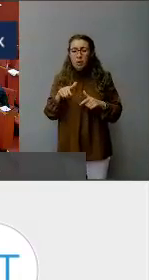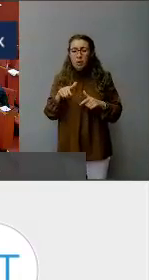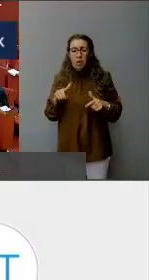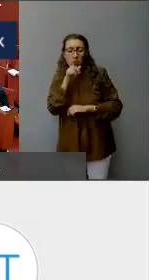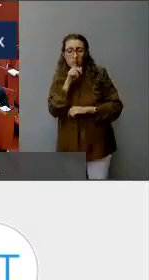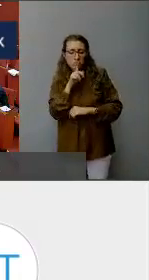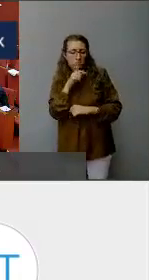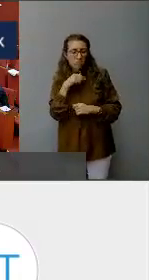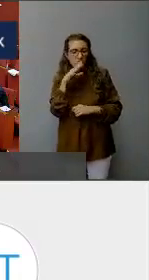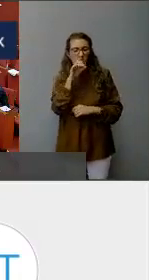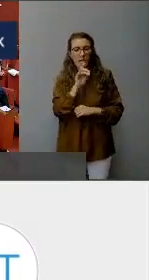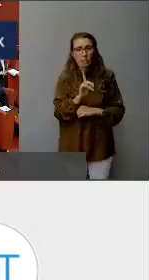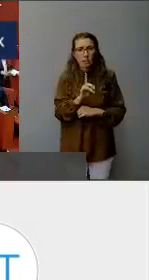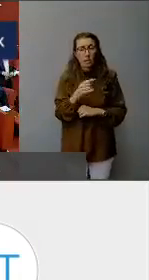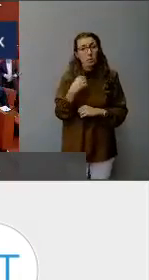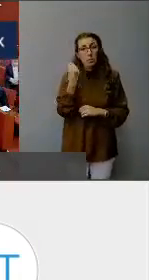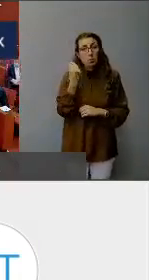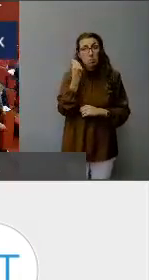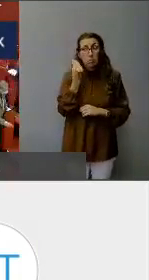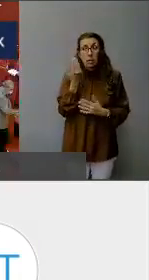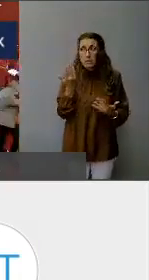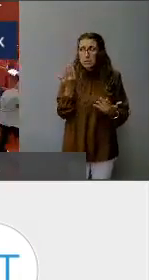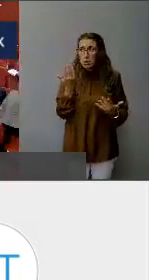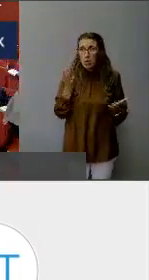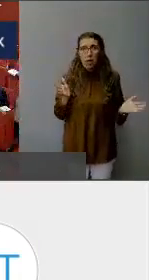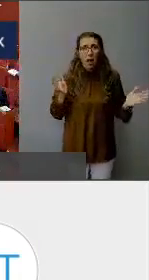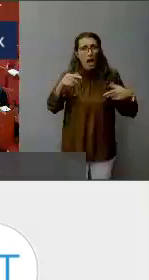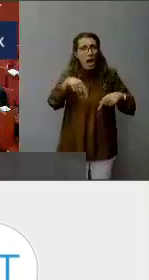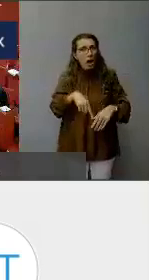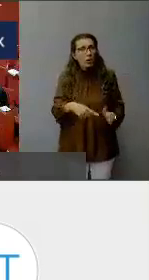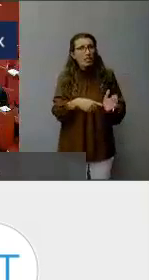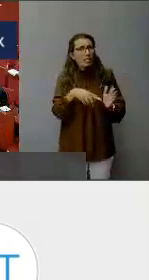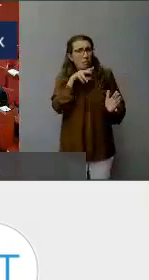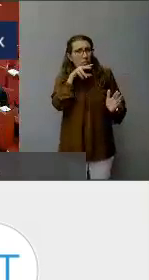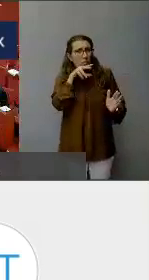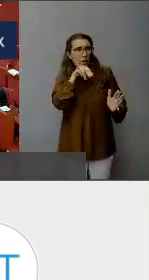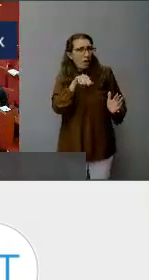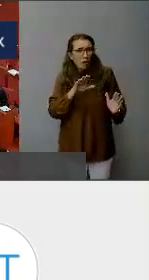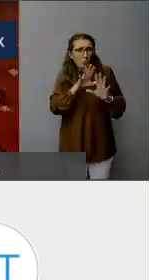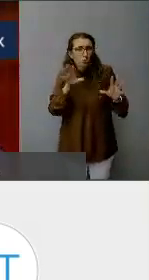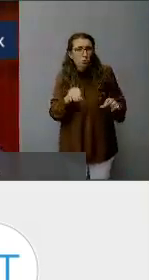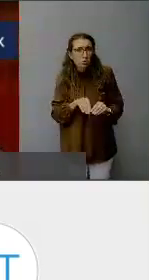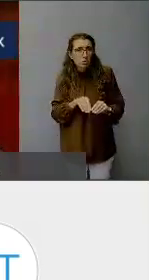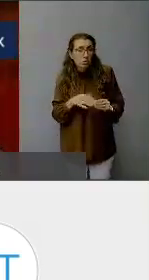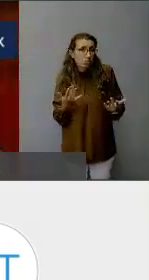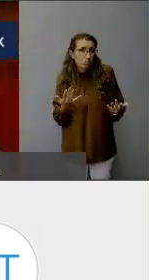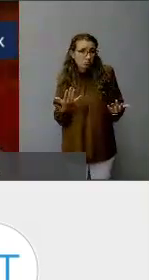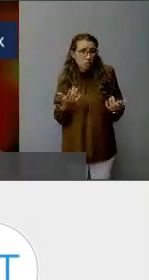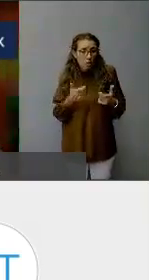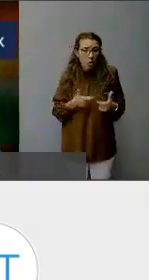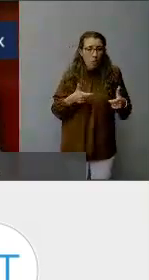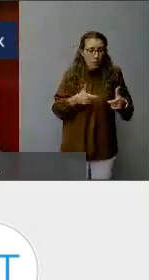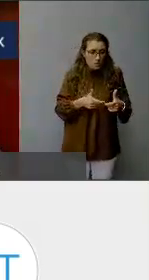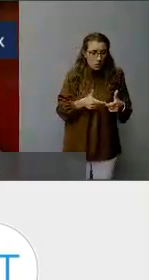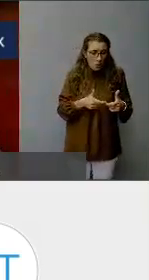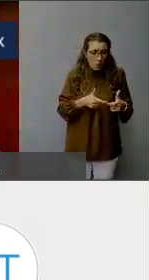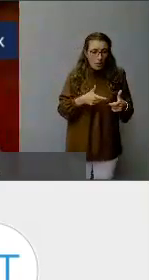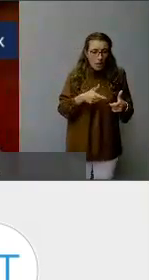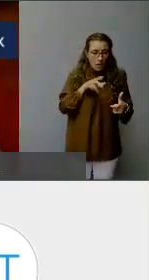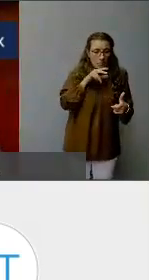che abbiano il diritto di parola in quest'aula prescindere da quello che uno fa o dice in commissione per cui